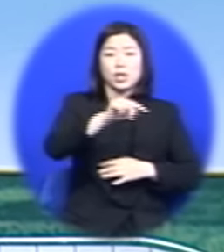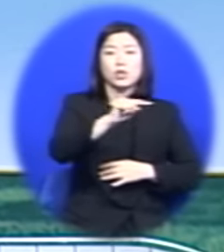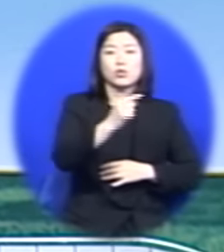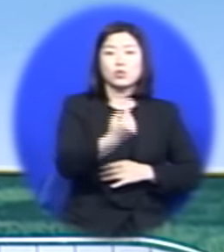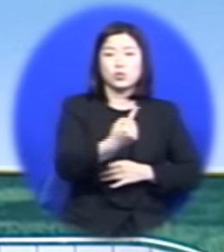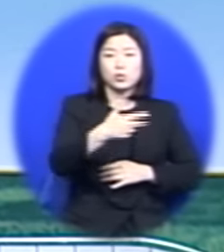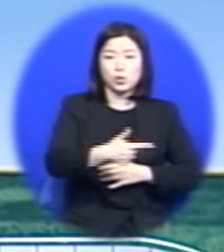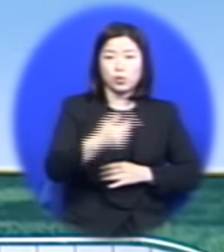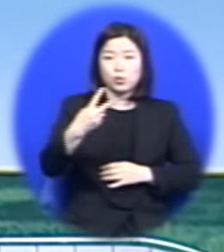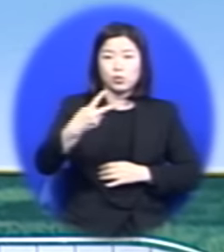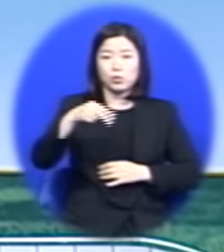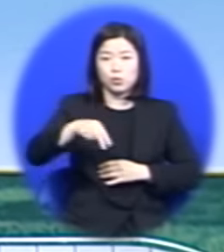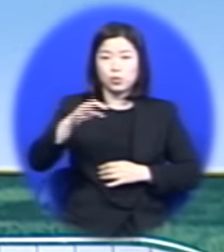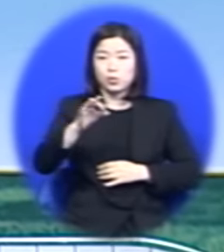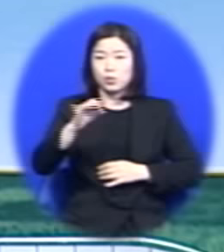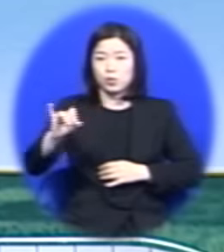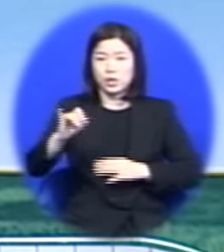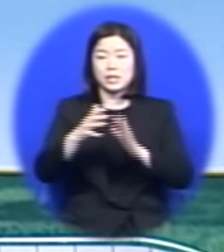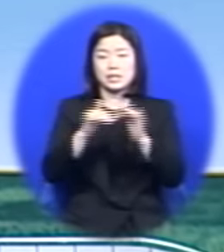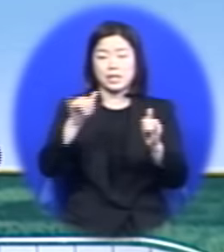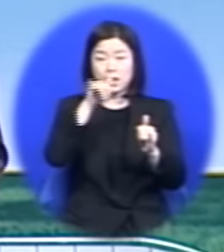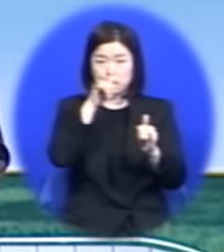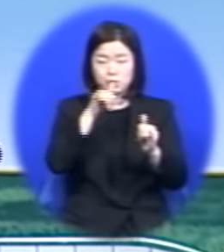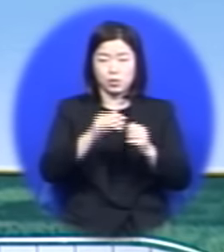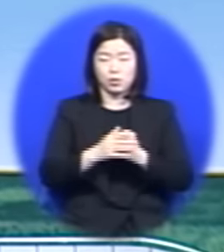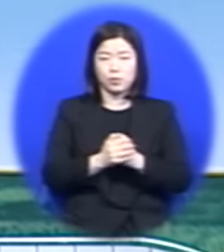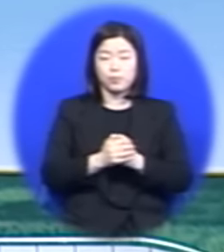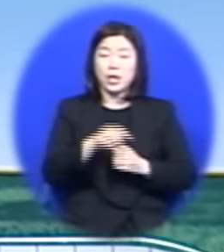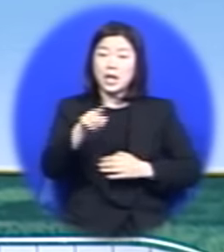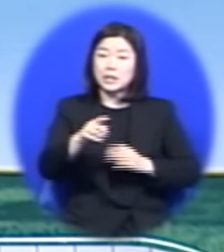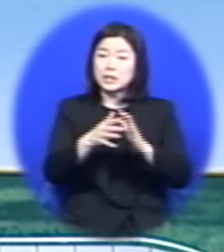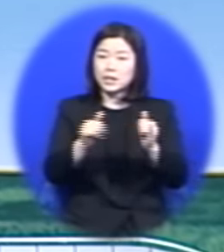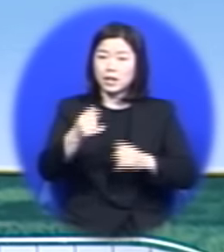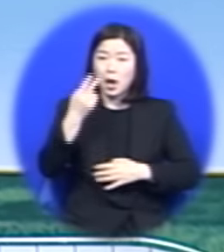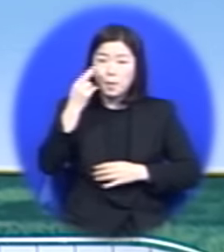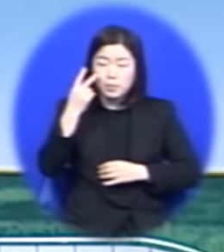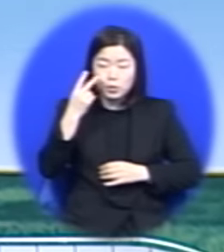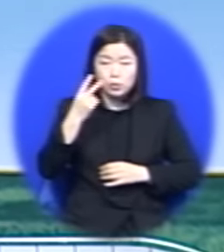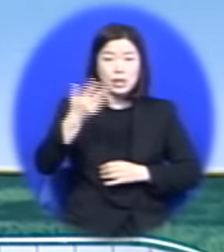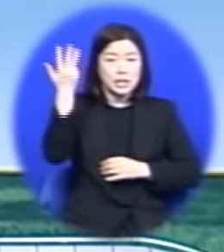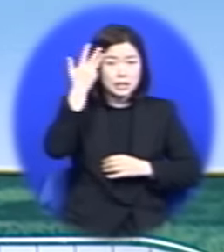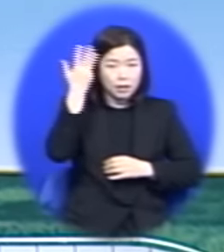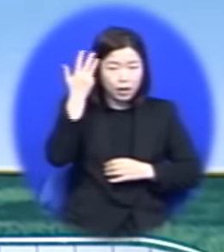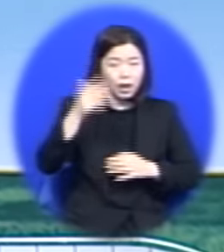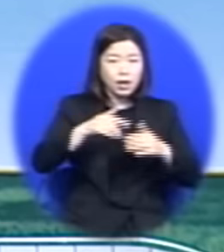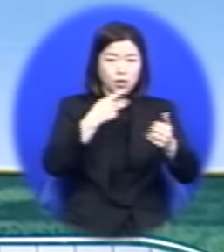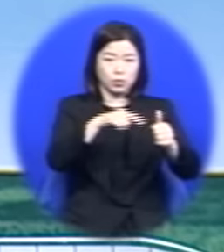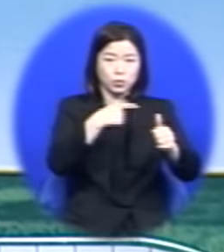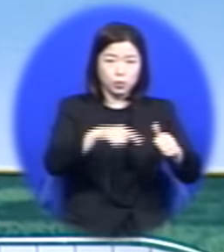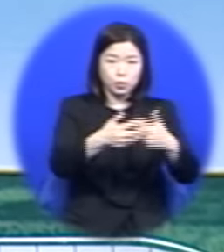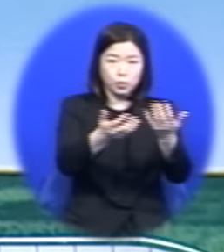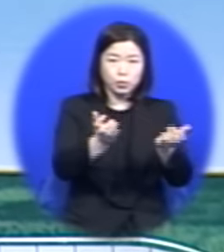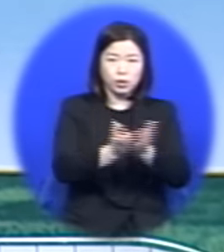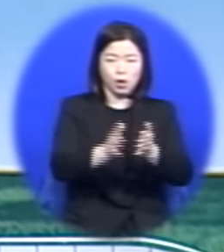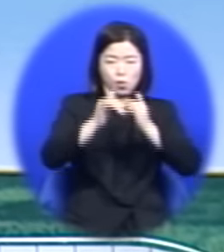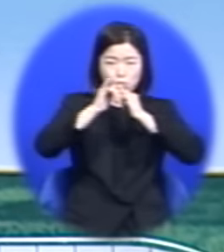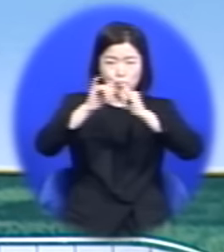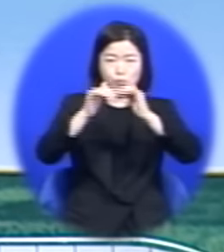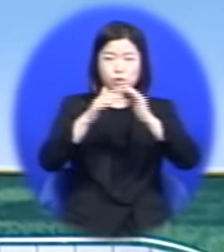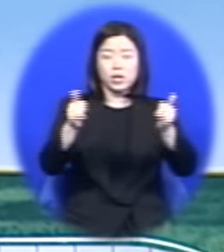있습니다. 그분은 미국의 철학계와 교육계의 거의 위인과도